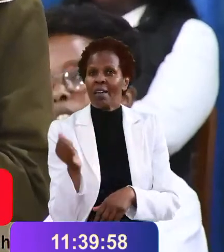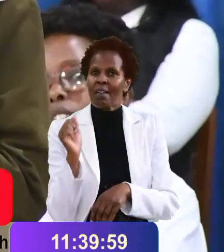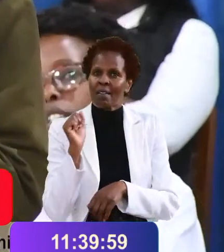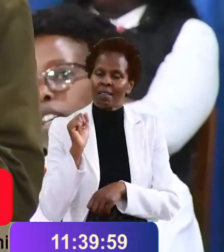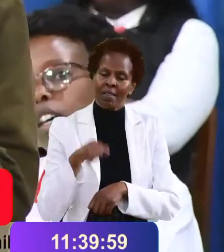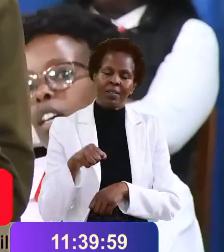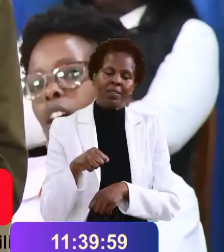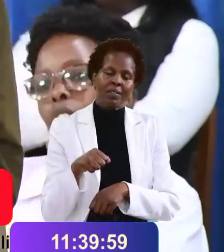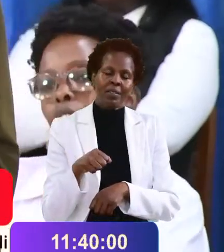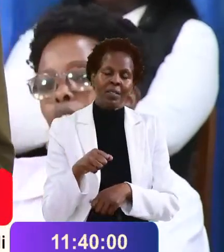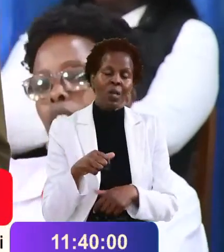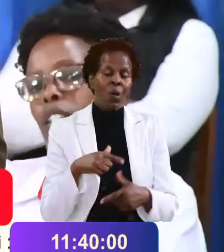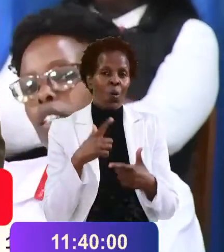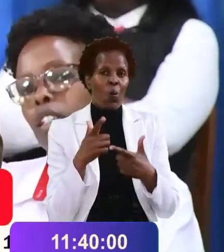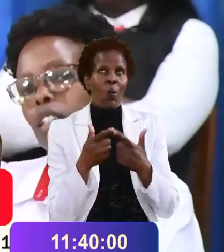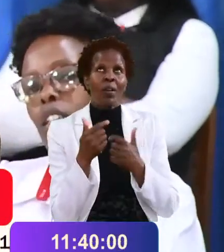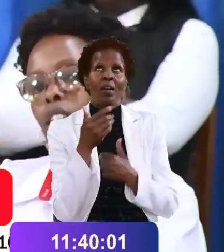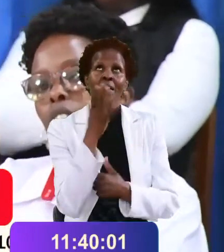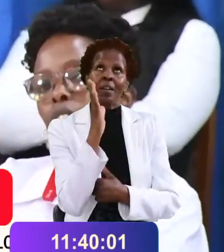nitaitika,